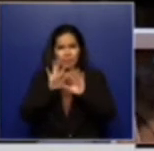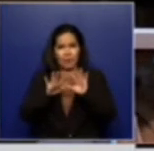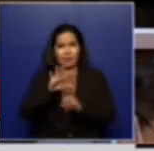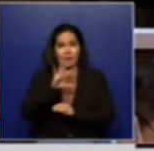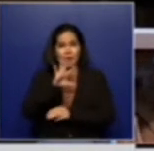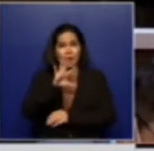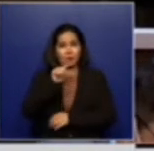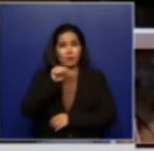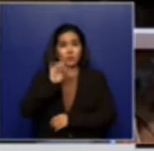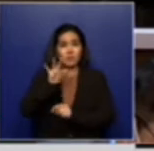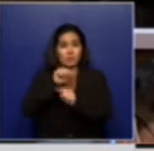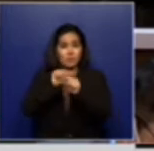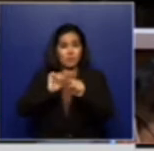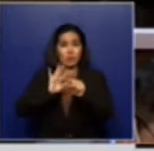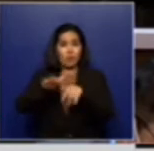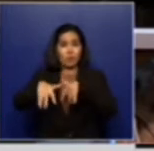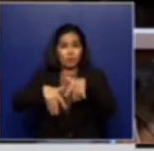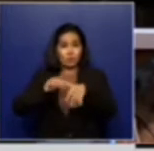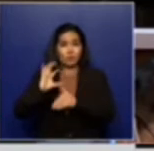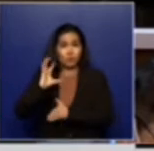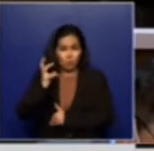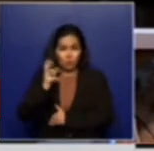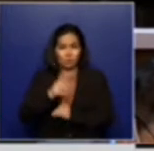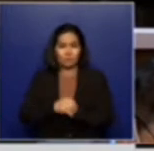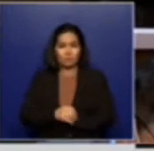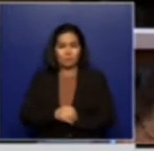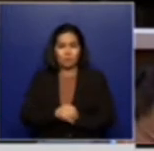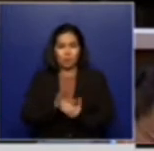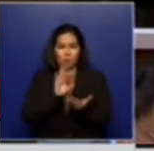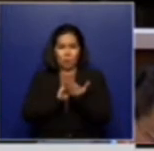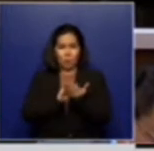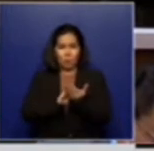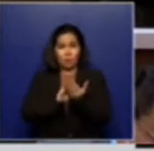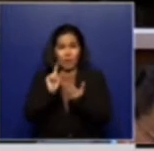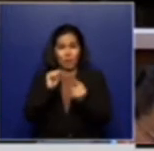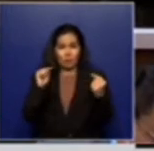เปอร์เซ็นต์ของชากรโลกซึ่งเป็นตัวเลขล่าสุดของปี2561น่าตกใจมากไหมคะท่านประธานเมื่อเทียบกับสิบปีก่อนหน้านี้จะเห็นได้ว่าผู้ติดยาเสพติดเพิ่มมาก